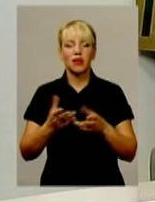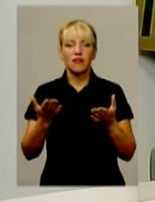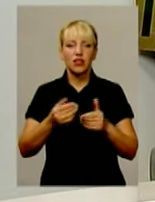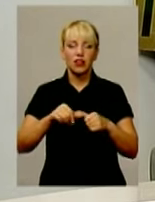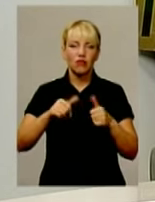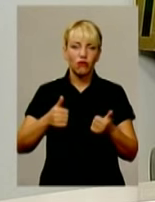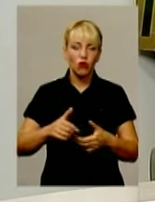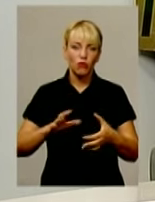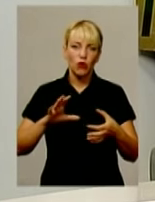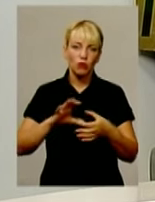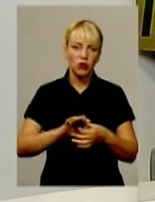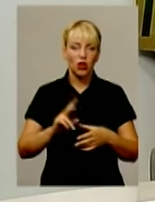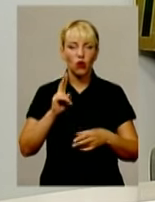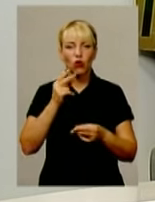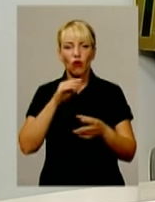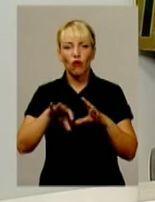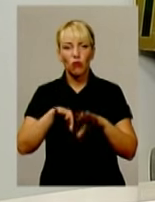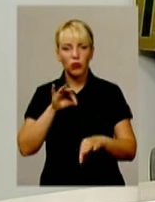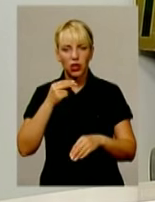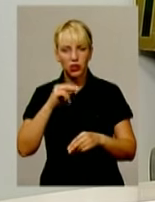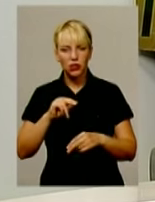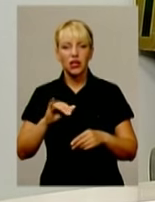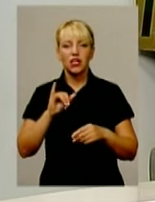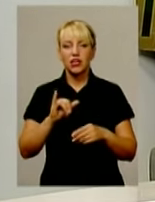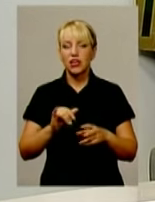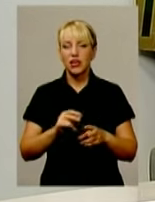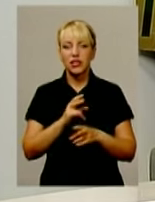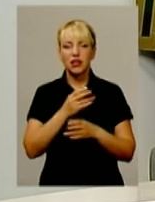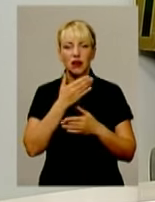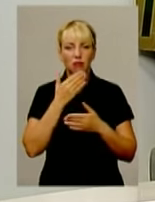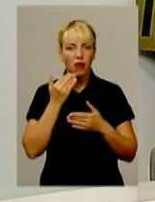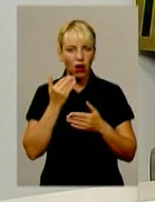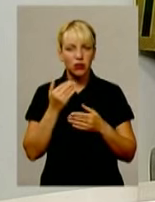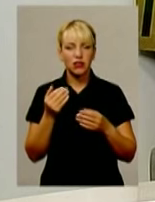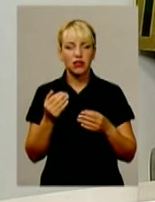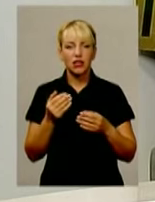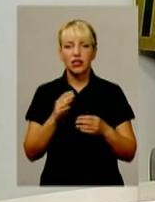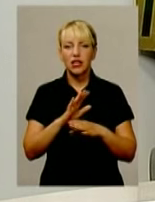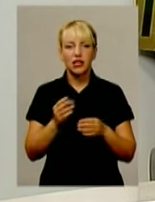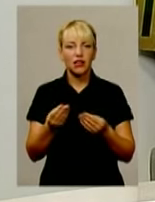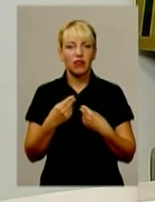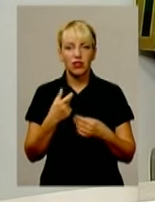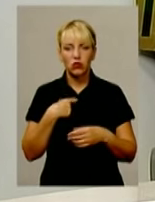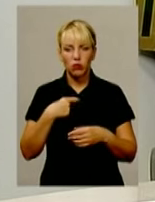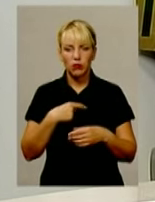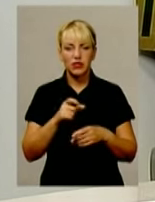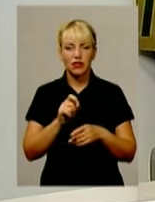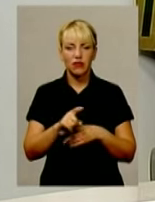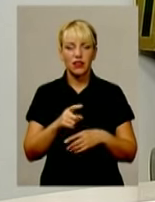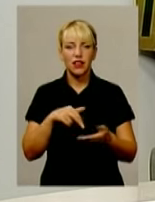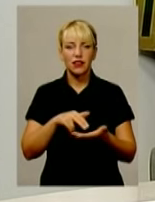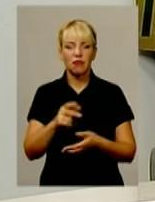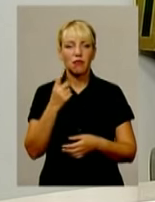кому надати перевагу. І в жодному разі ми не ставили собі завдання там бути першими або йти